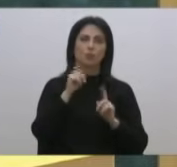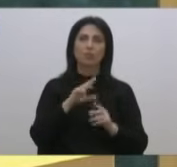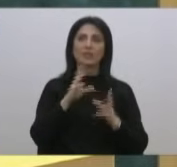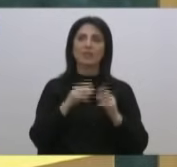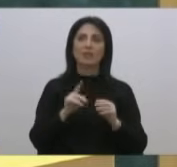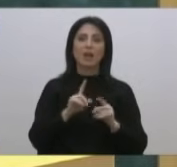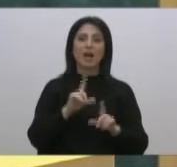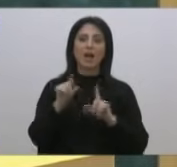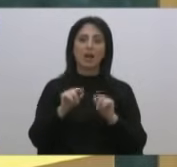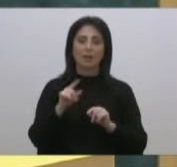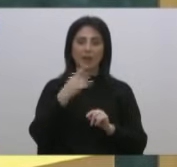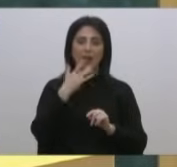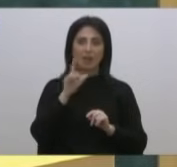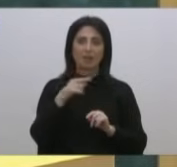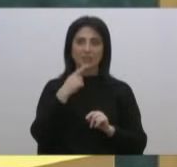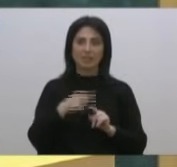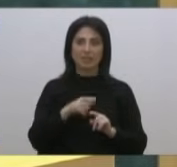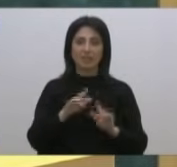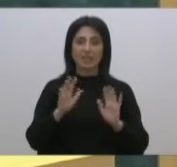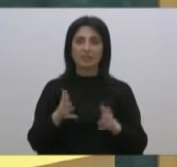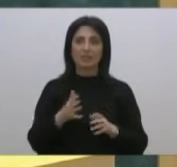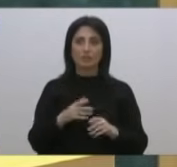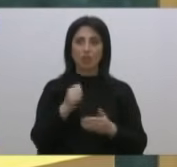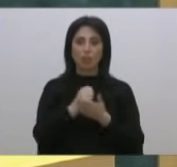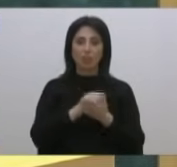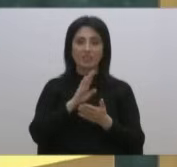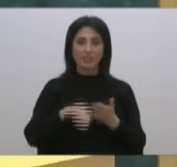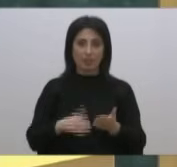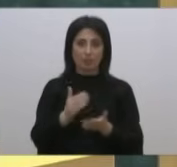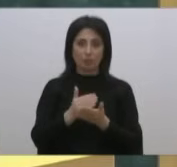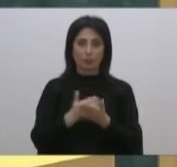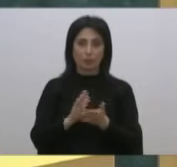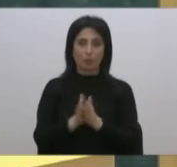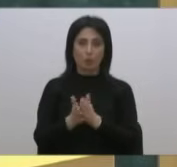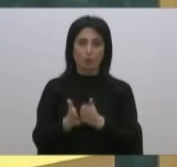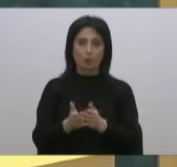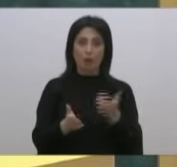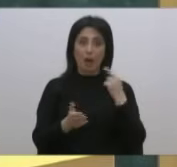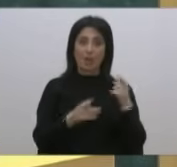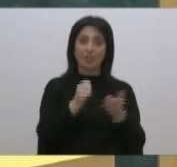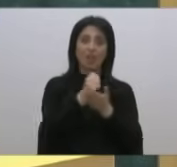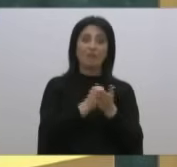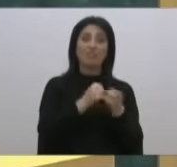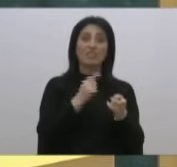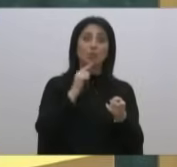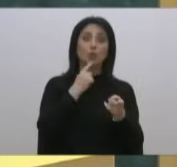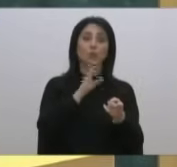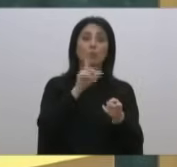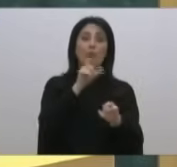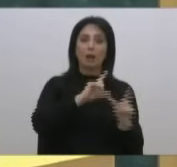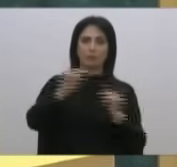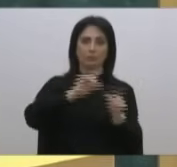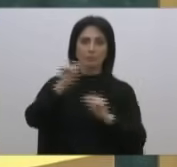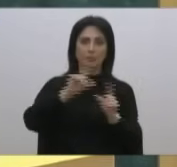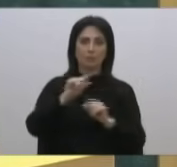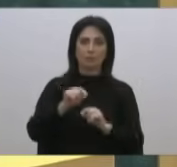e tot raje migracija ze laparakop. Tane shteba uvizo režimis, pirobepši, ai tkoens dros, vi me ore,